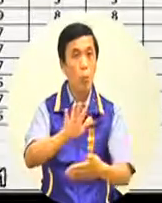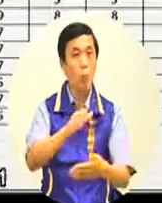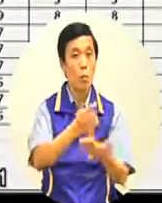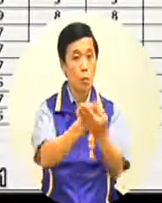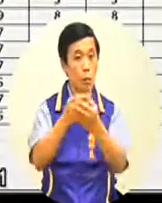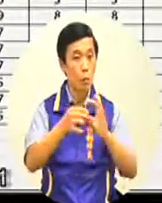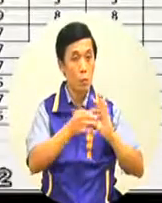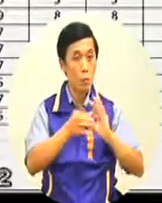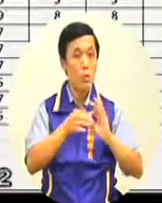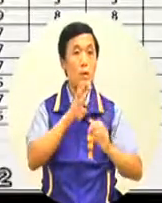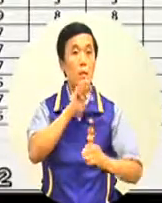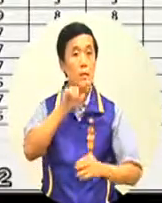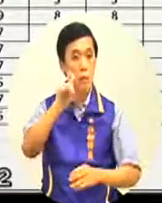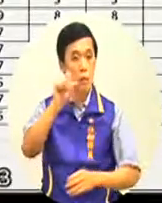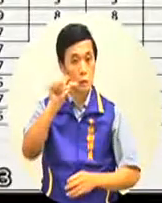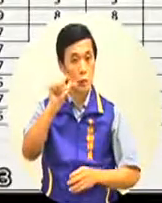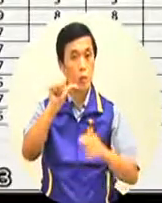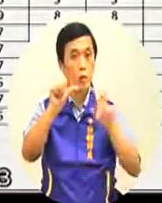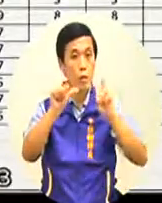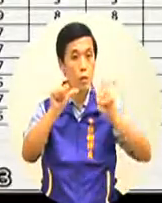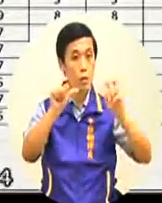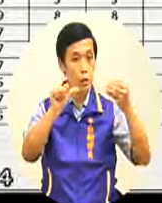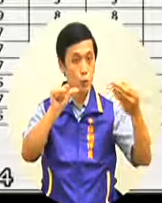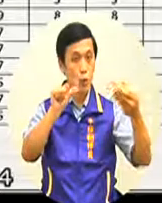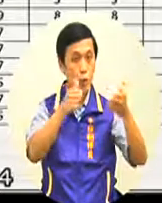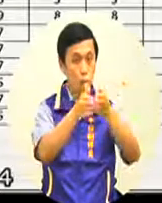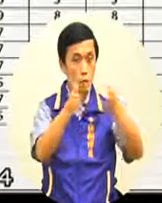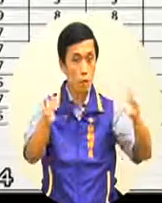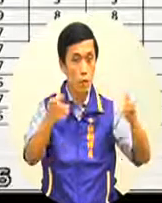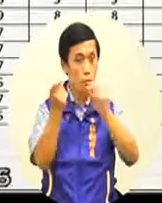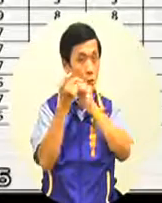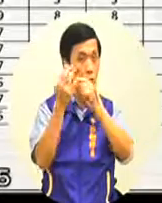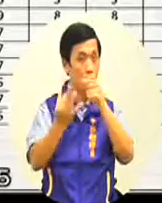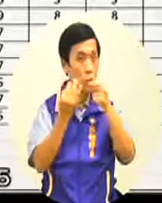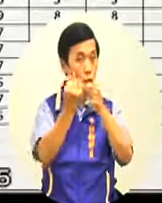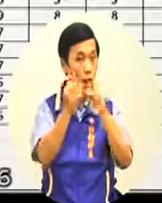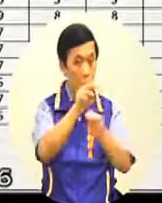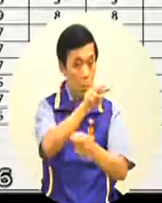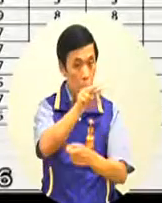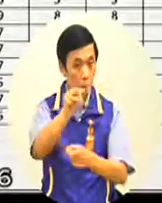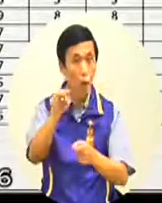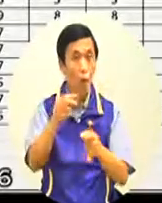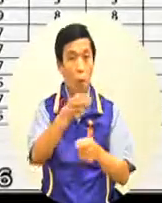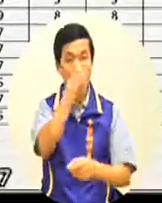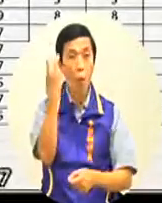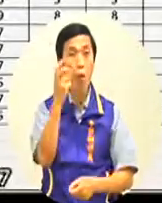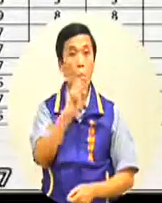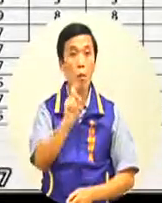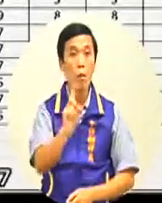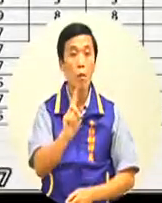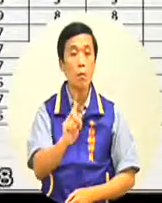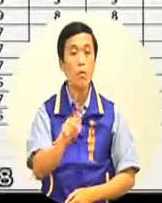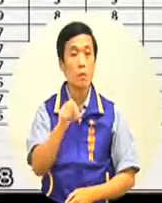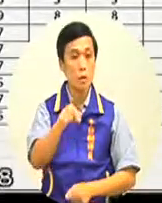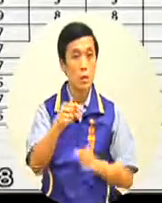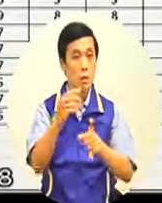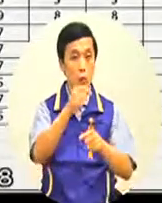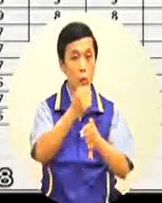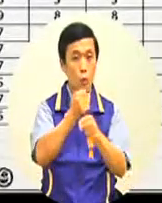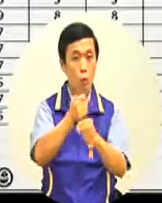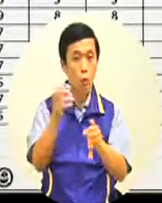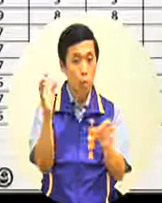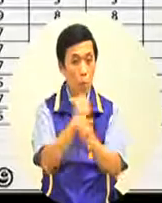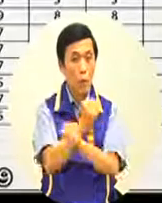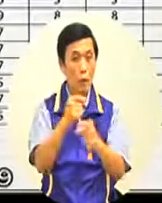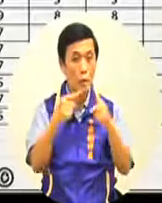在15岁跟29岁之间，其实我们从这几年的统计看来还是发现到这些失业的人数